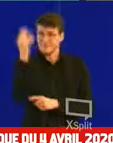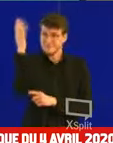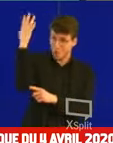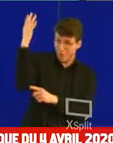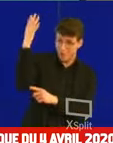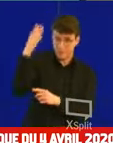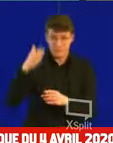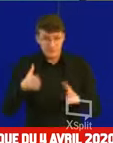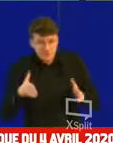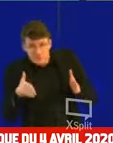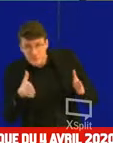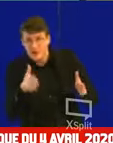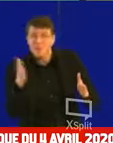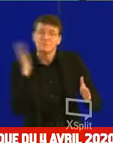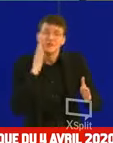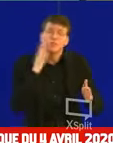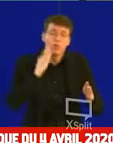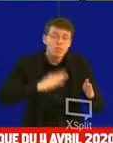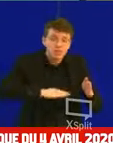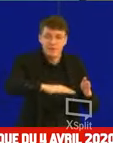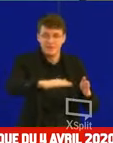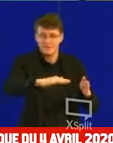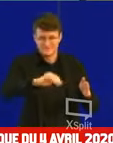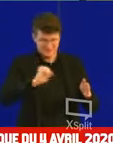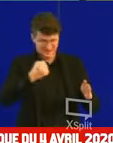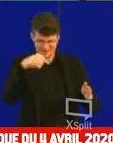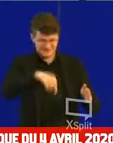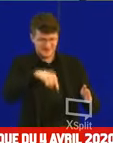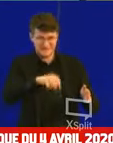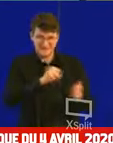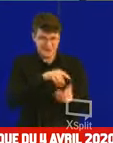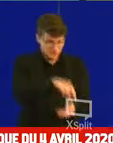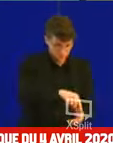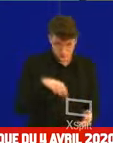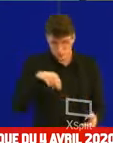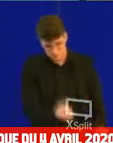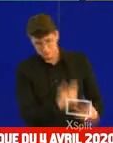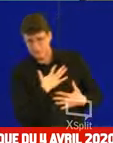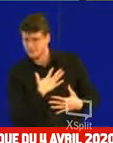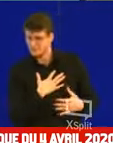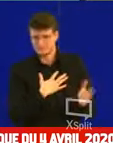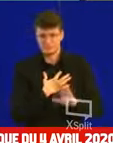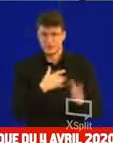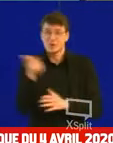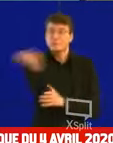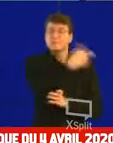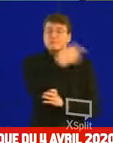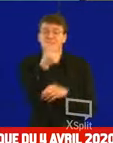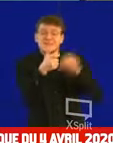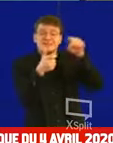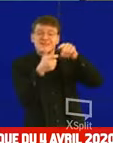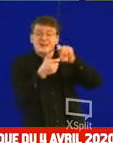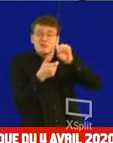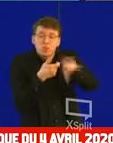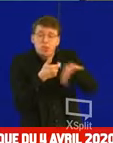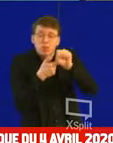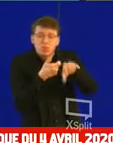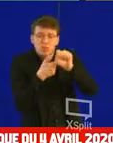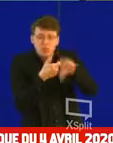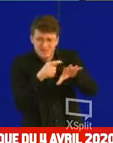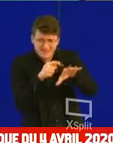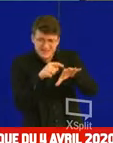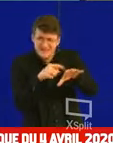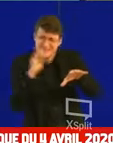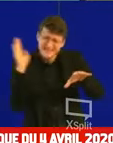qui m'arrive un dizaine ce cadre du forum milieux écologistes n'est forst viroleau vis et ovins alexine